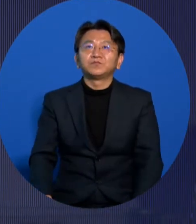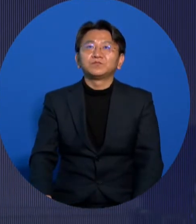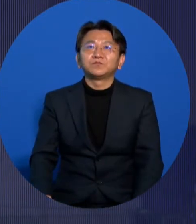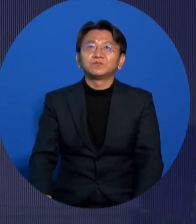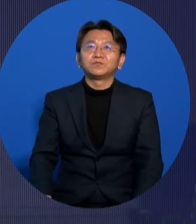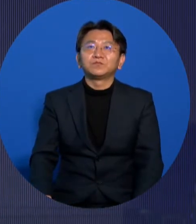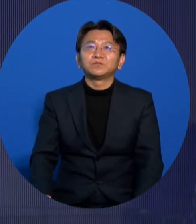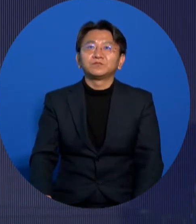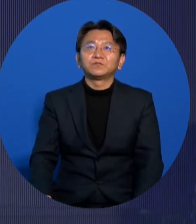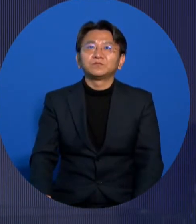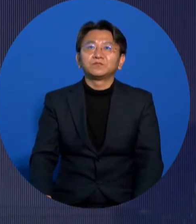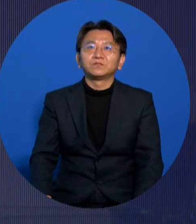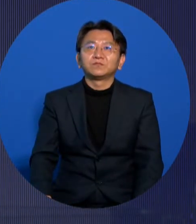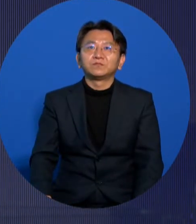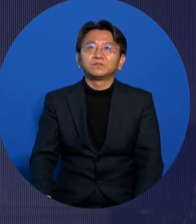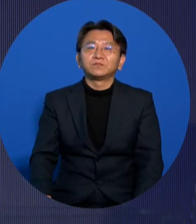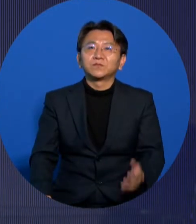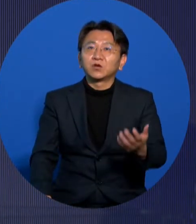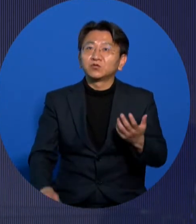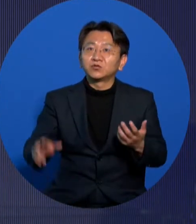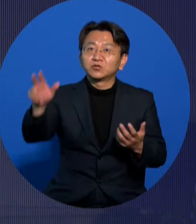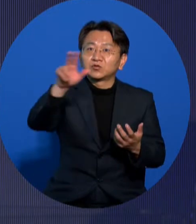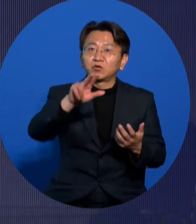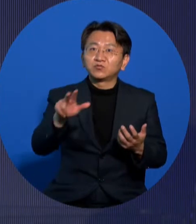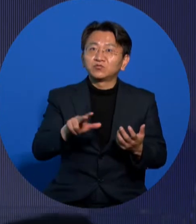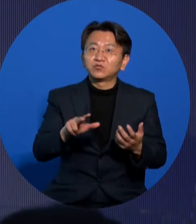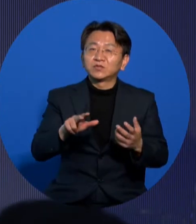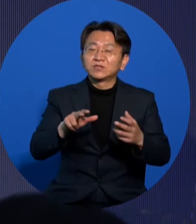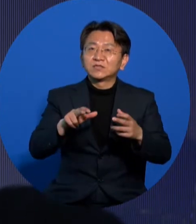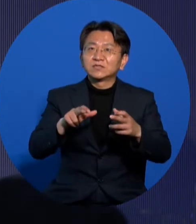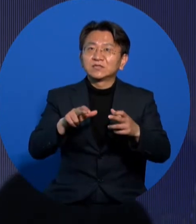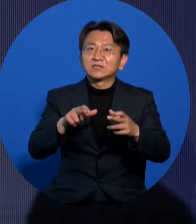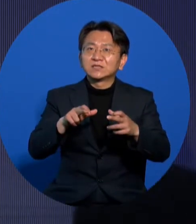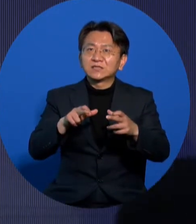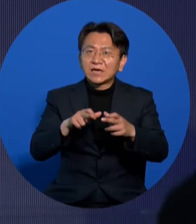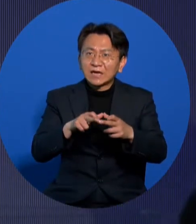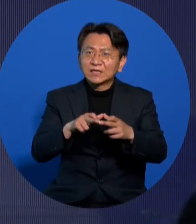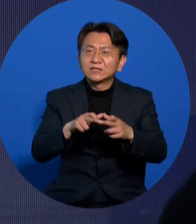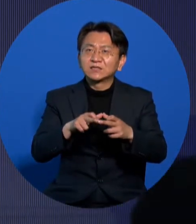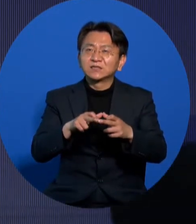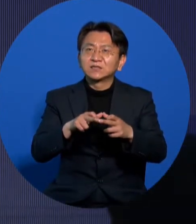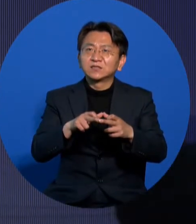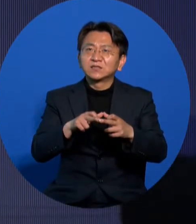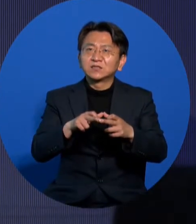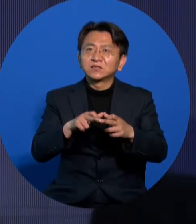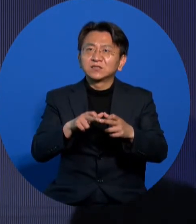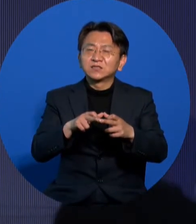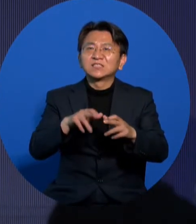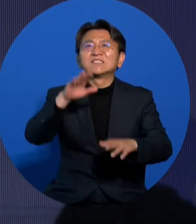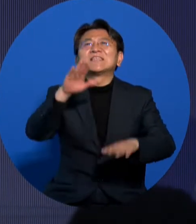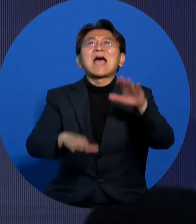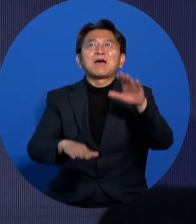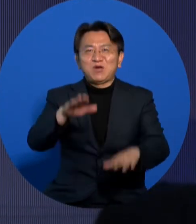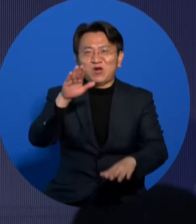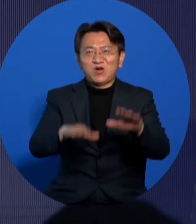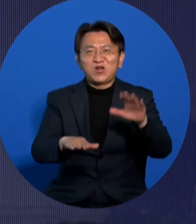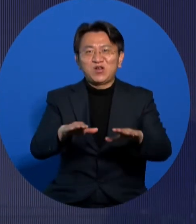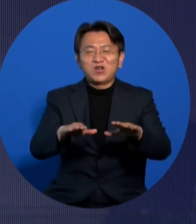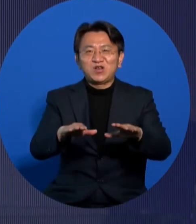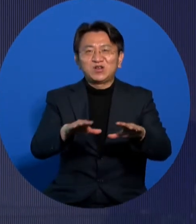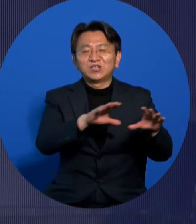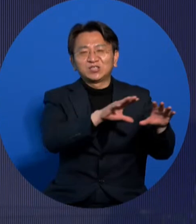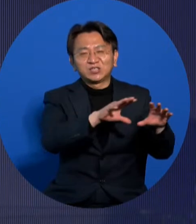아까 전국 장애인 철폐연대라고 했는데 저희들은 분명히 말씀드리는 게